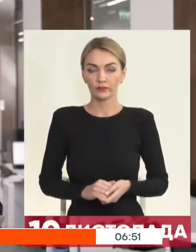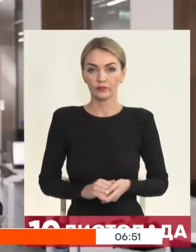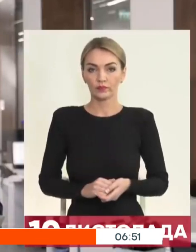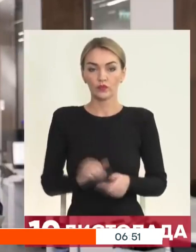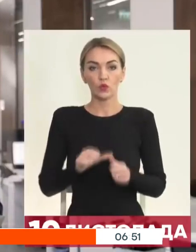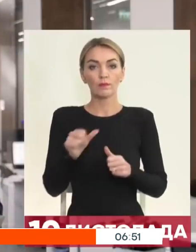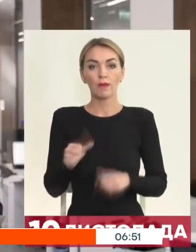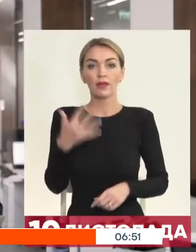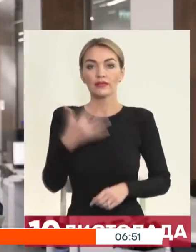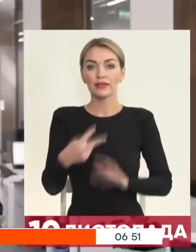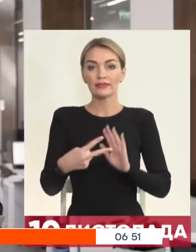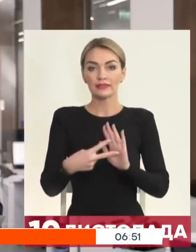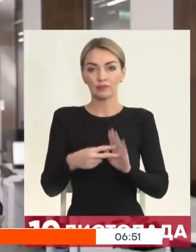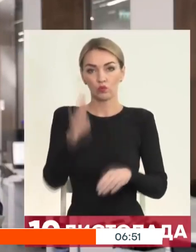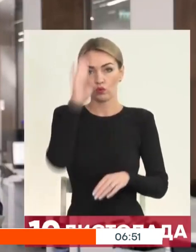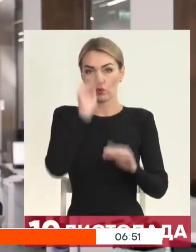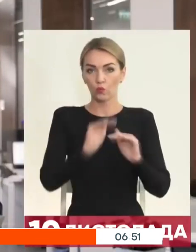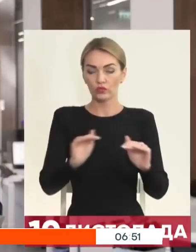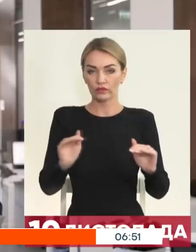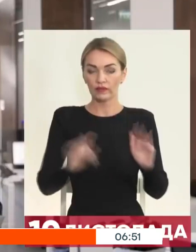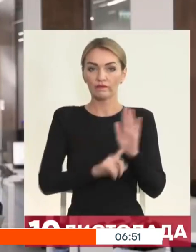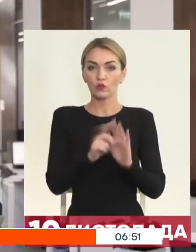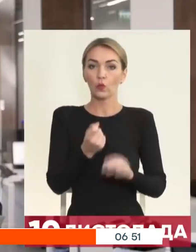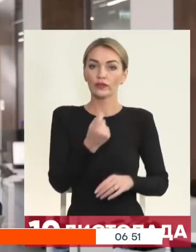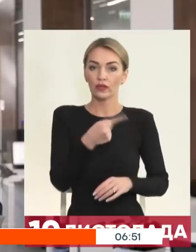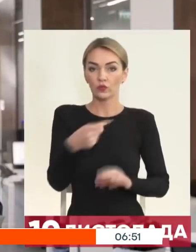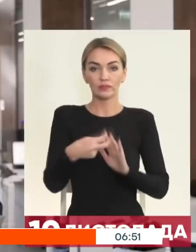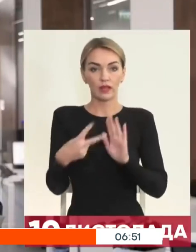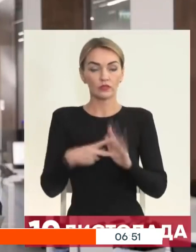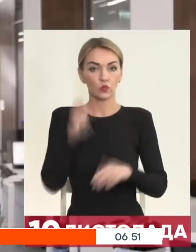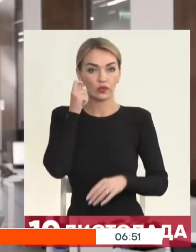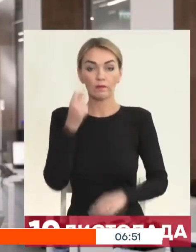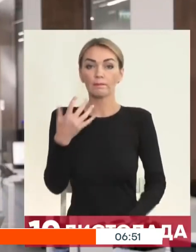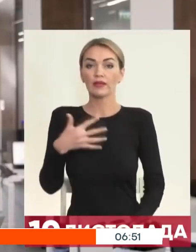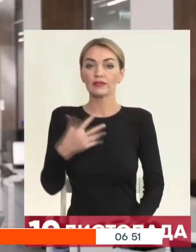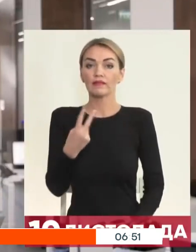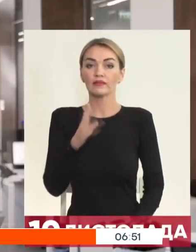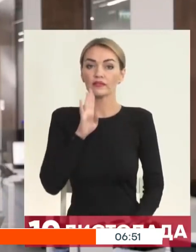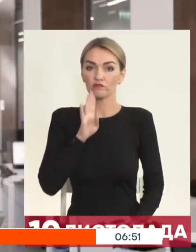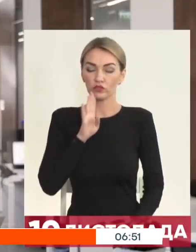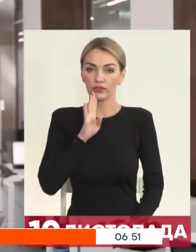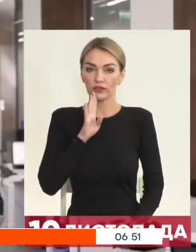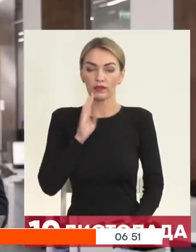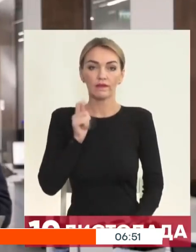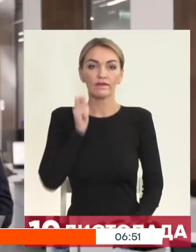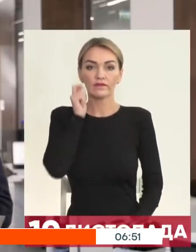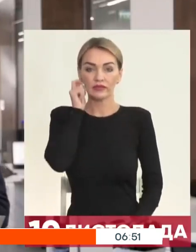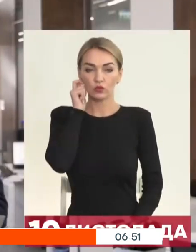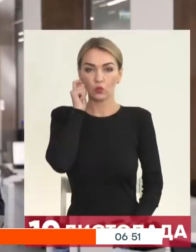Зокрема, 57 хлопчиків від 11 до 17 років та 52 дівчинки